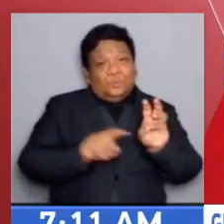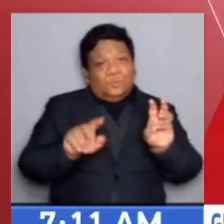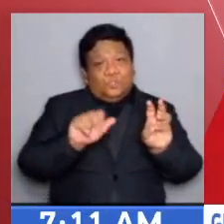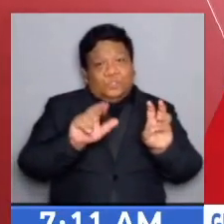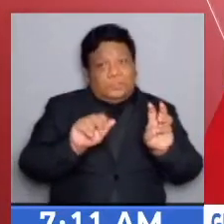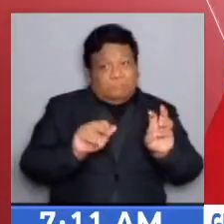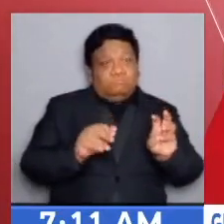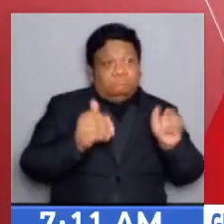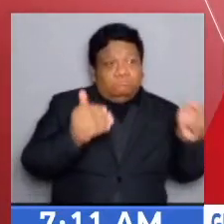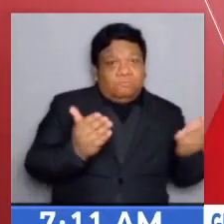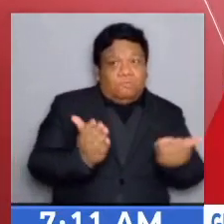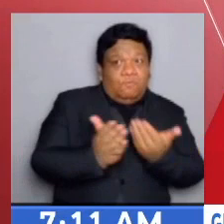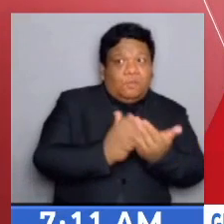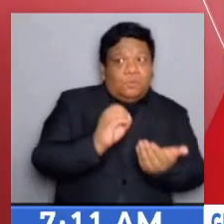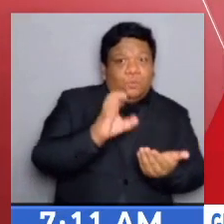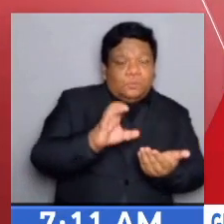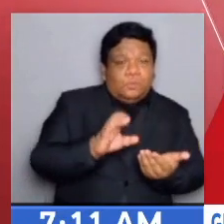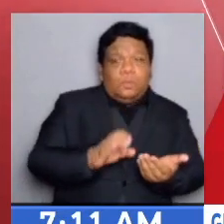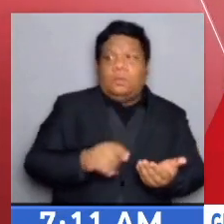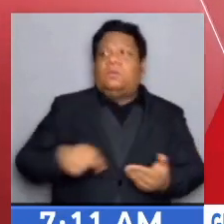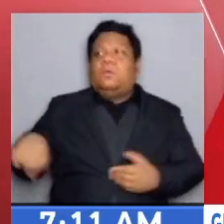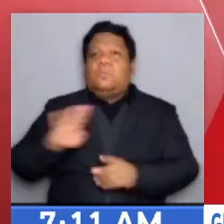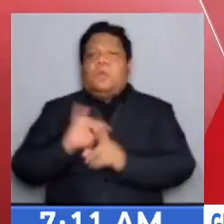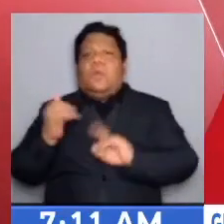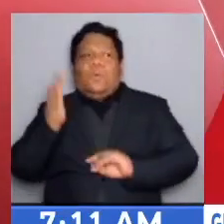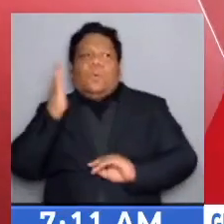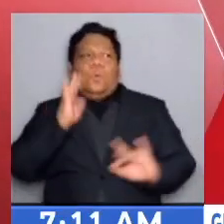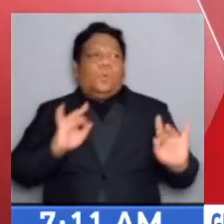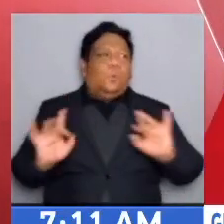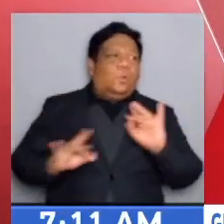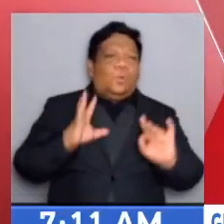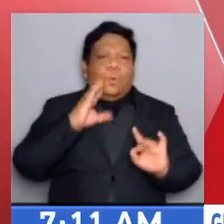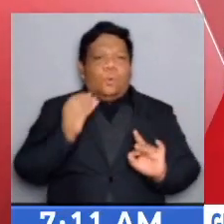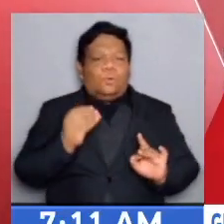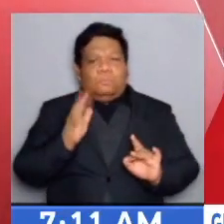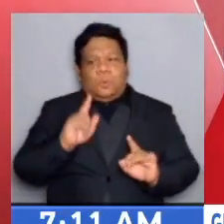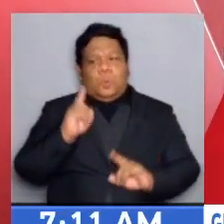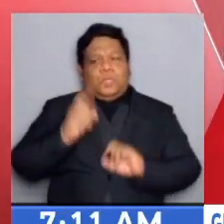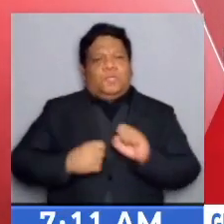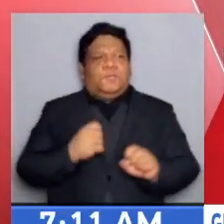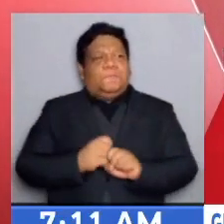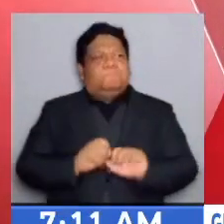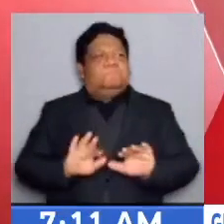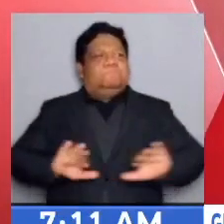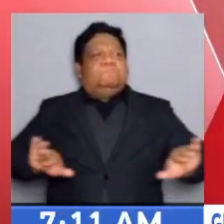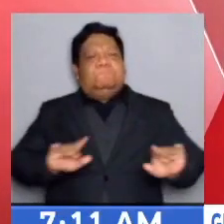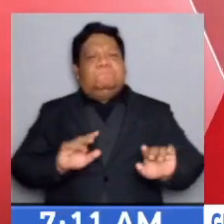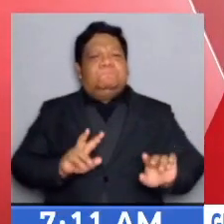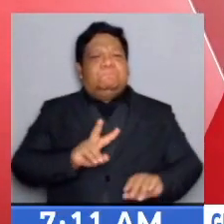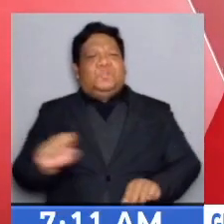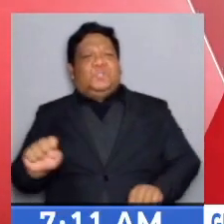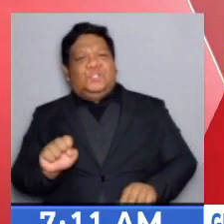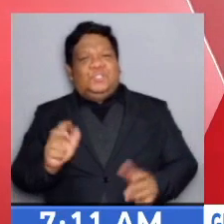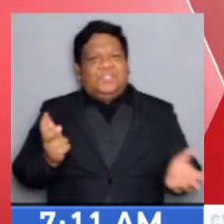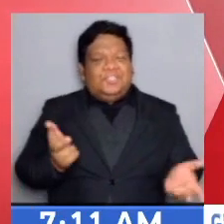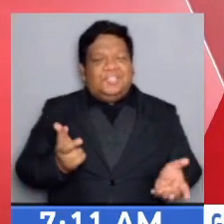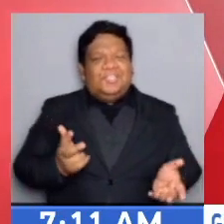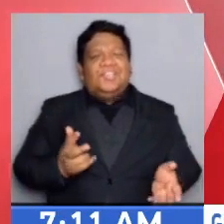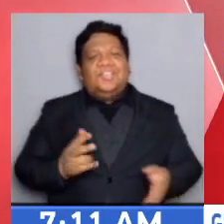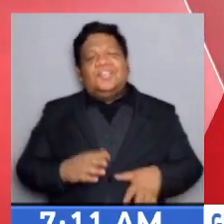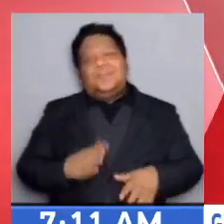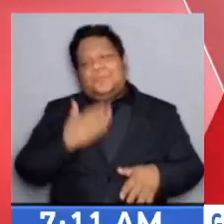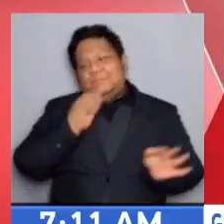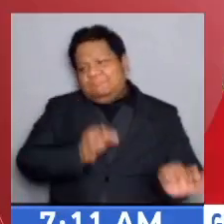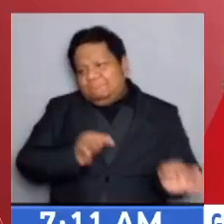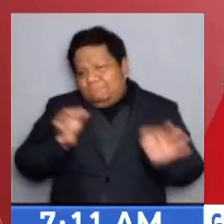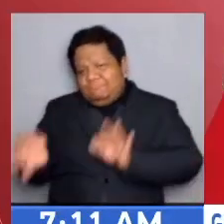kaagad sa bawat barangay kung sino yung mga kandidato, baka po isang taong hindi mag-usap. Mm-hmm. Yung lahat pang magpa-file ng candidacy, magkakamag-anak, magkakapitbahay